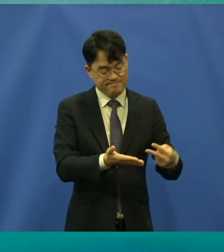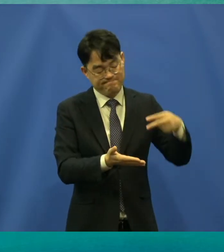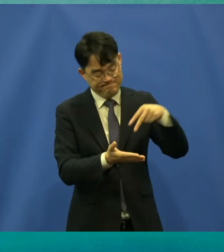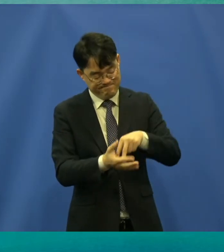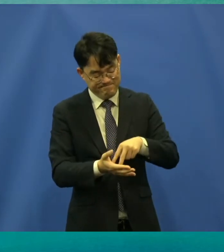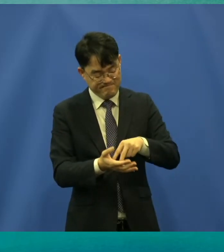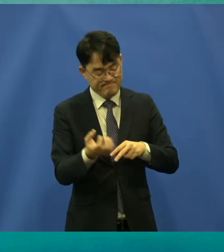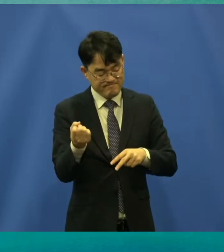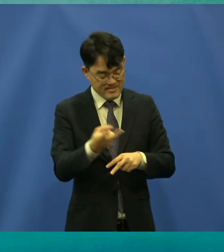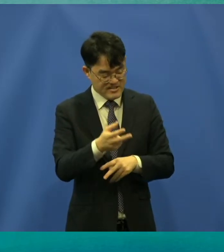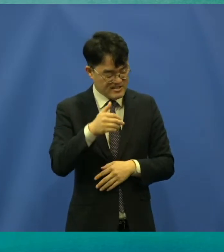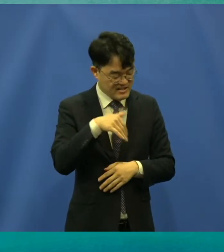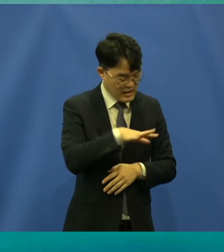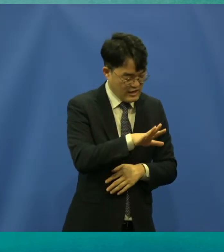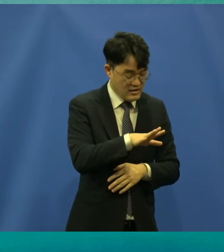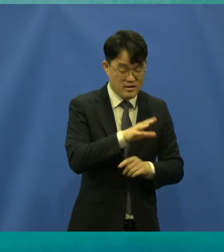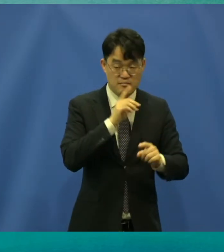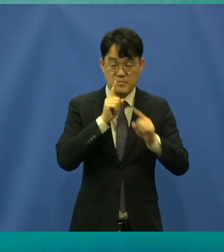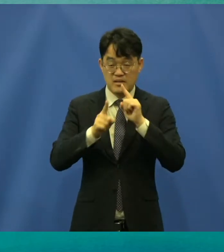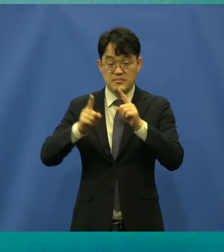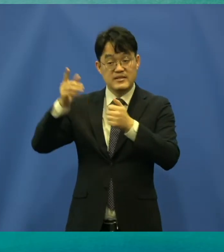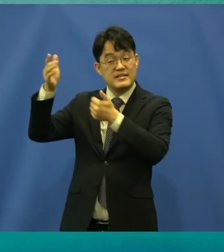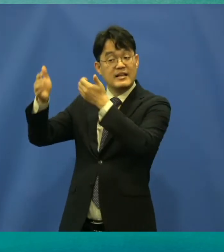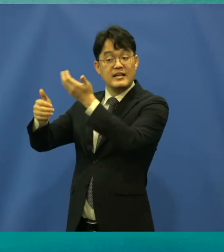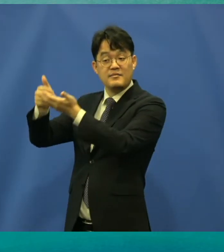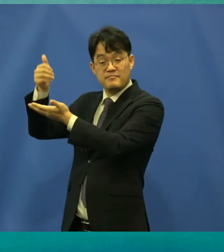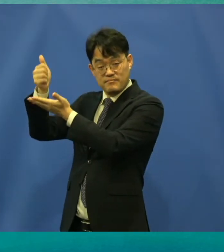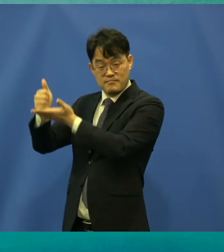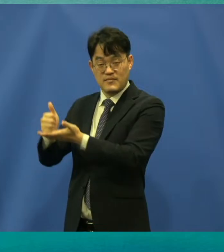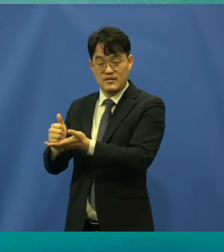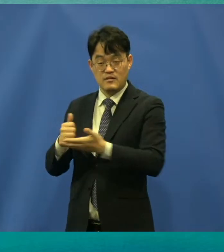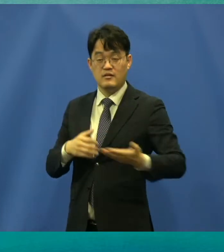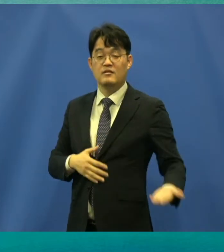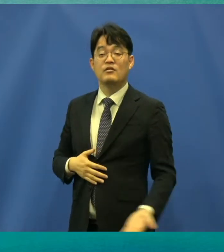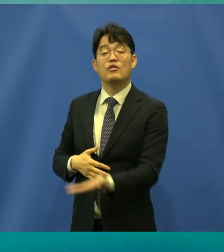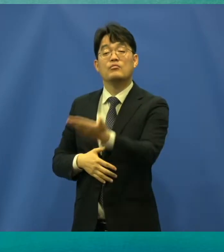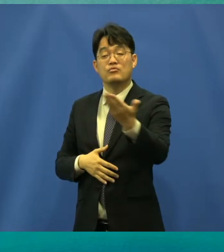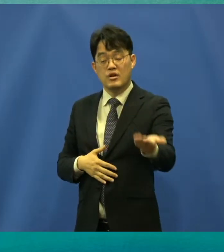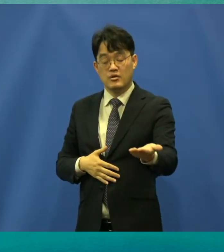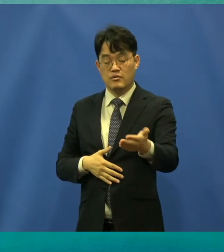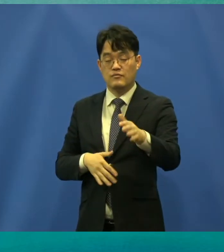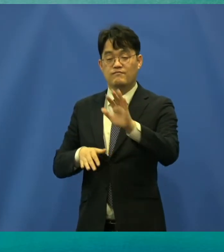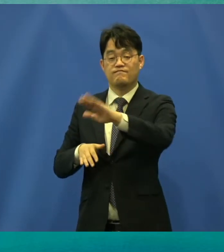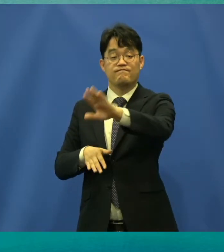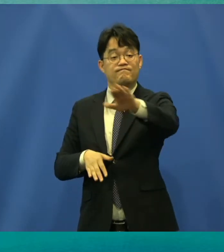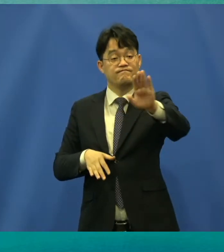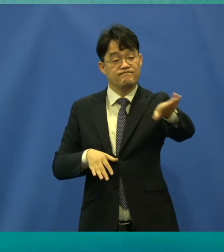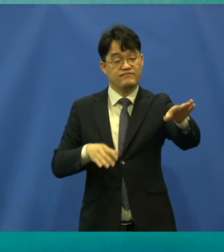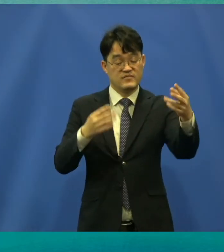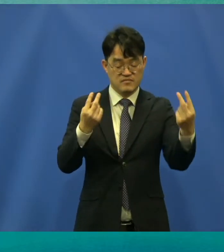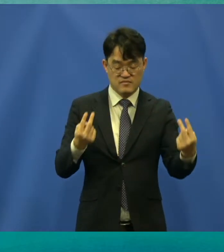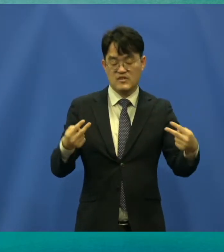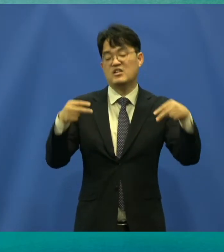요나에게 말씀하셨다. 일어나라. 오늘 우리의 이 시간도 우리 모두에게 말씀합니다. 일어나라.